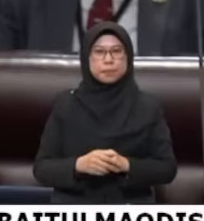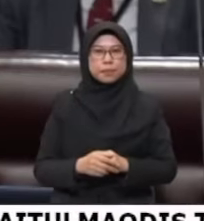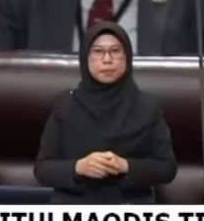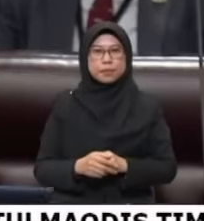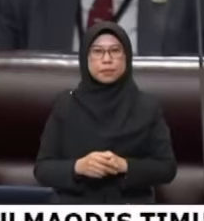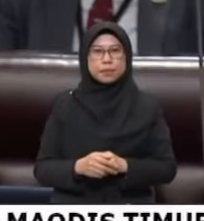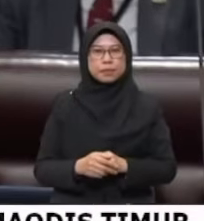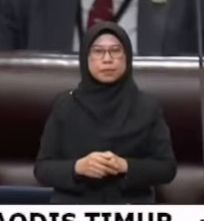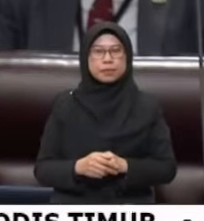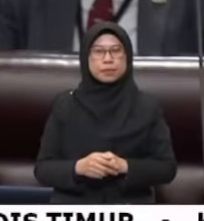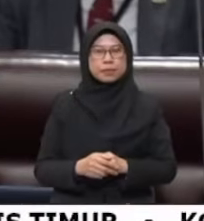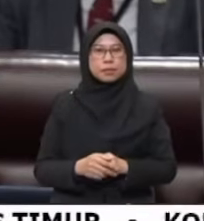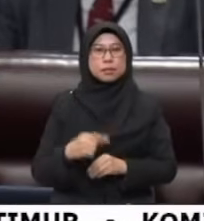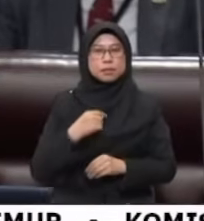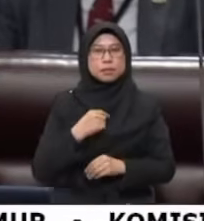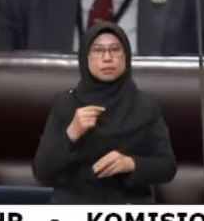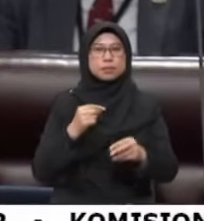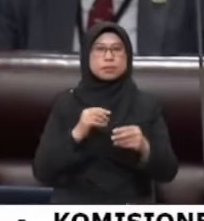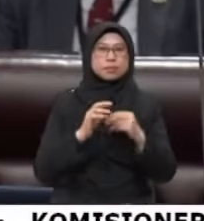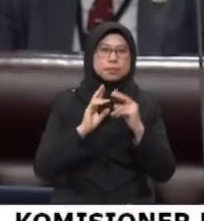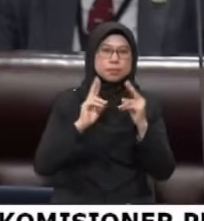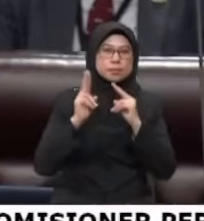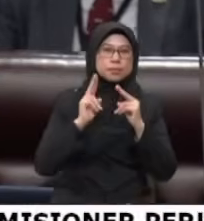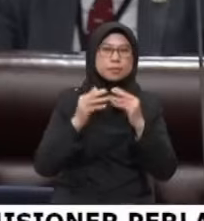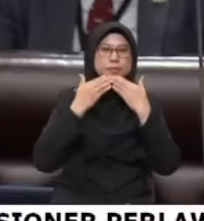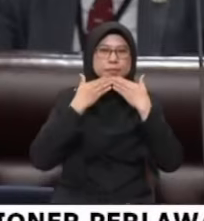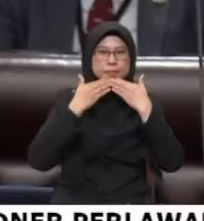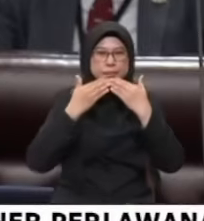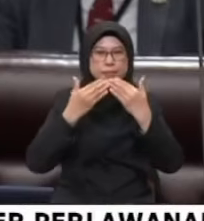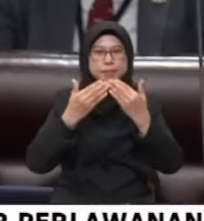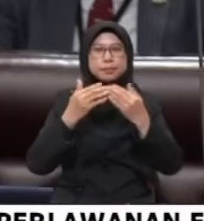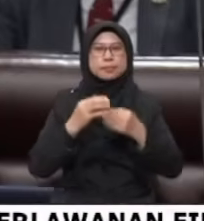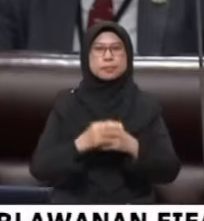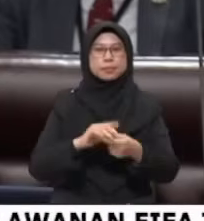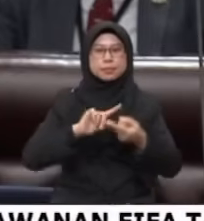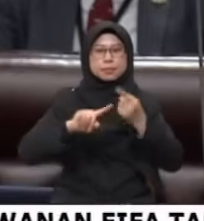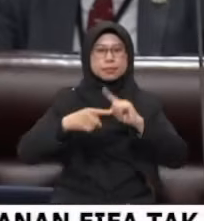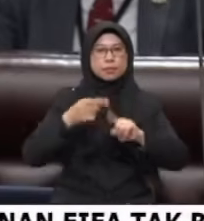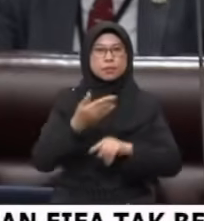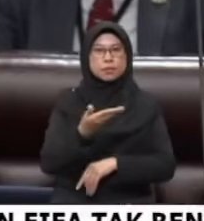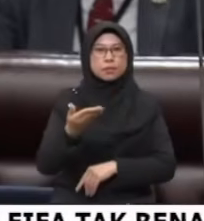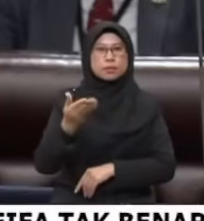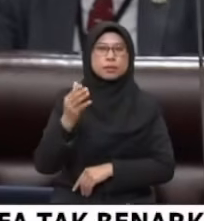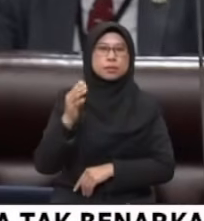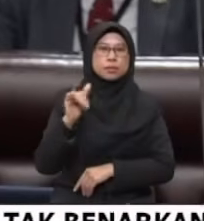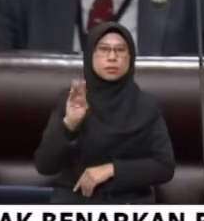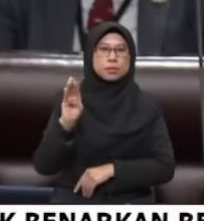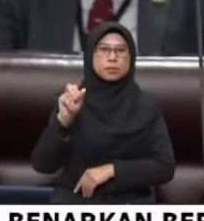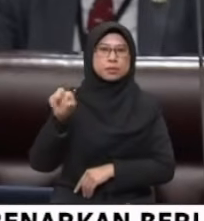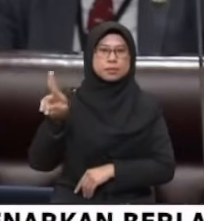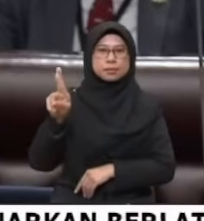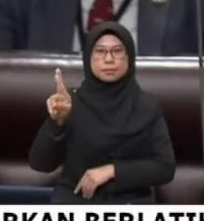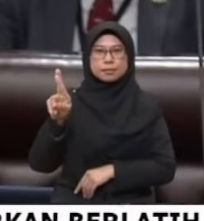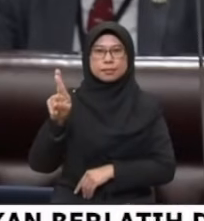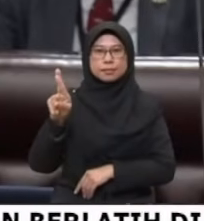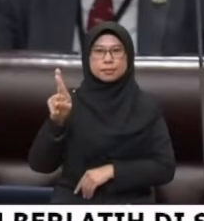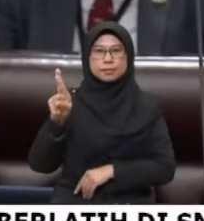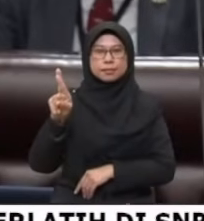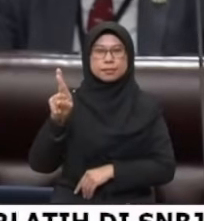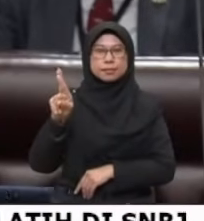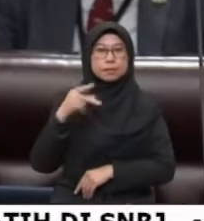pada kesempatan ini saya merakamkan penghargaan kepada sahabat-sahabat ahli-ahli yang berhormat Senator yang telah